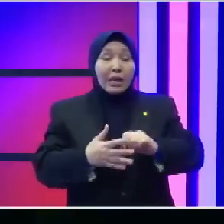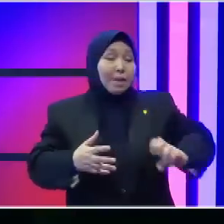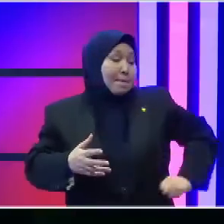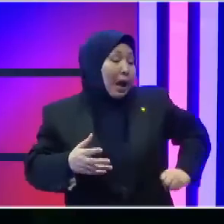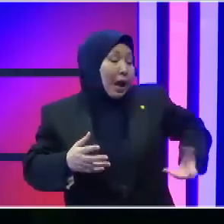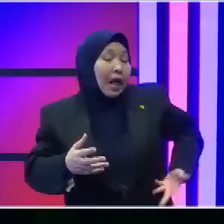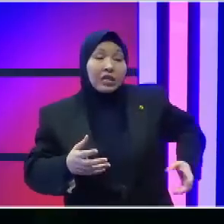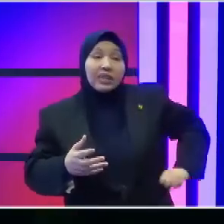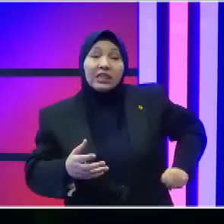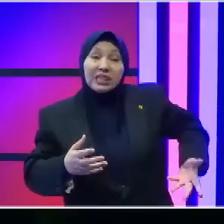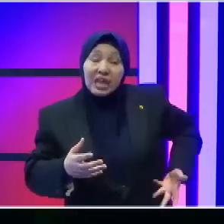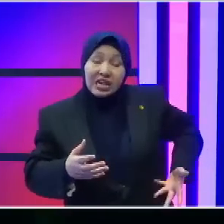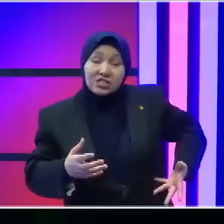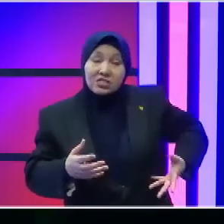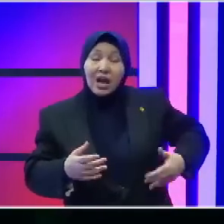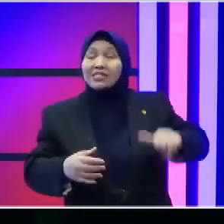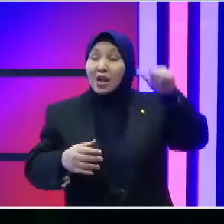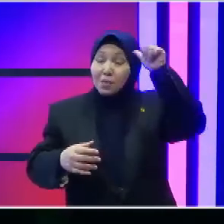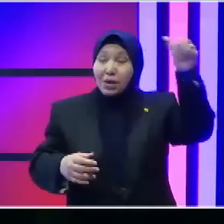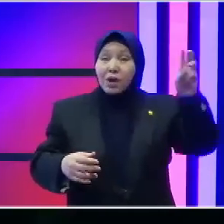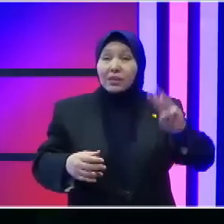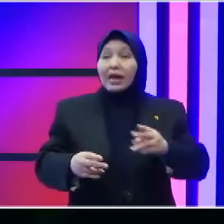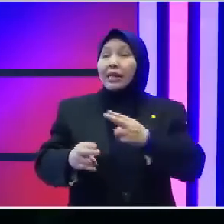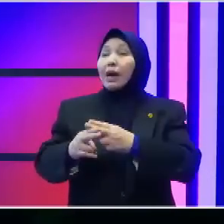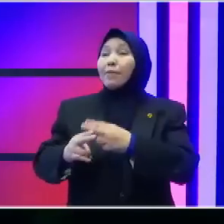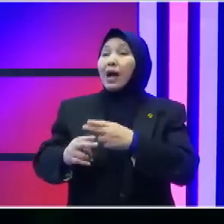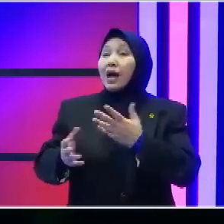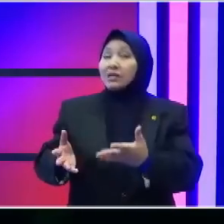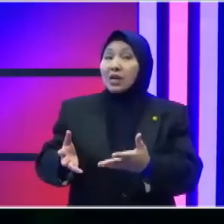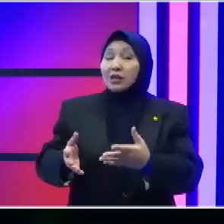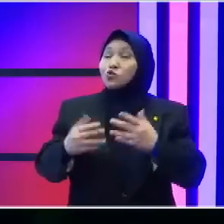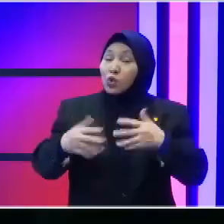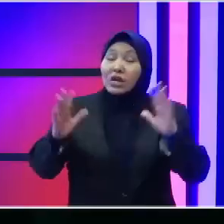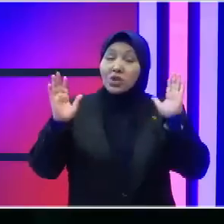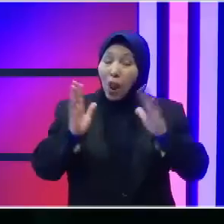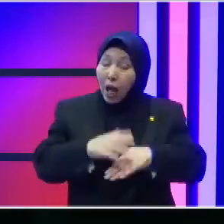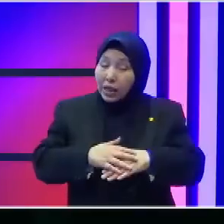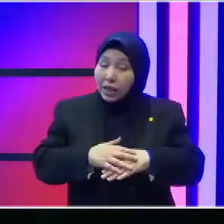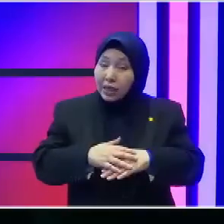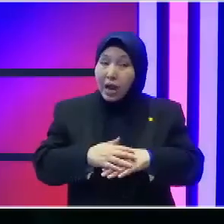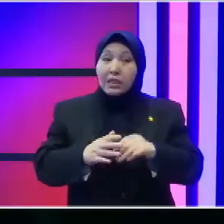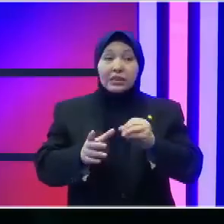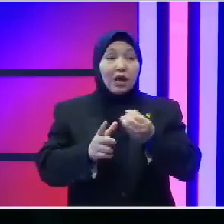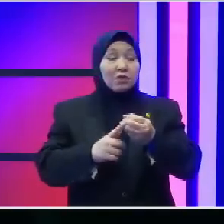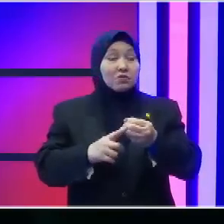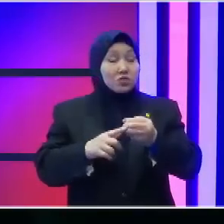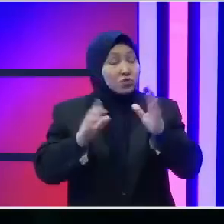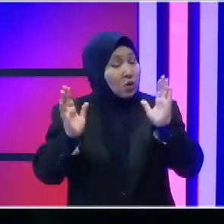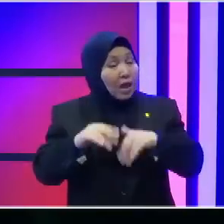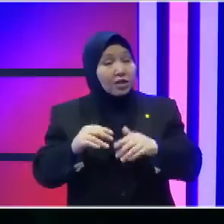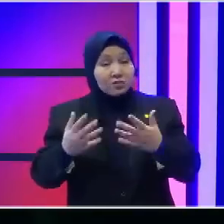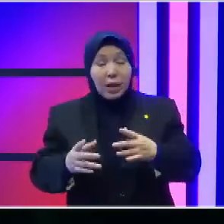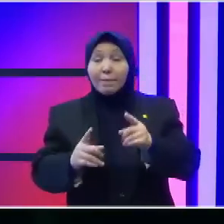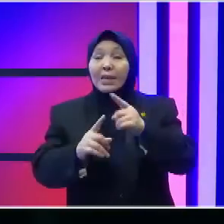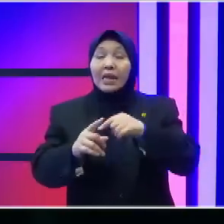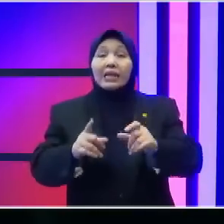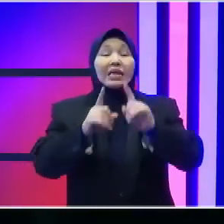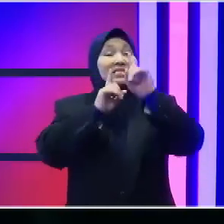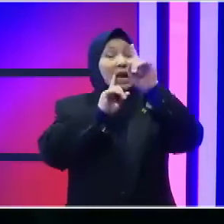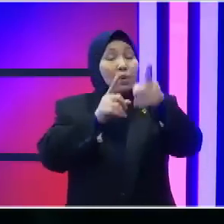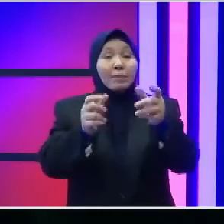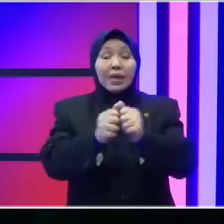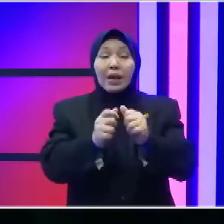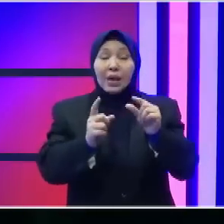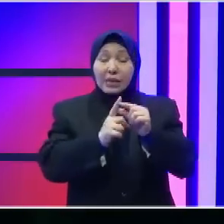cakap assalamualaikum, waalaikumsalam warahmatullah, kan, namaz contohnya, kan, dah solat ke contohnya, ya, ataupun solat, bila dia balas